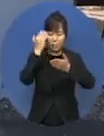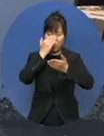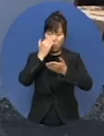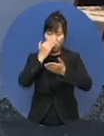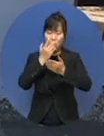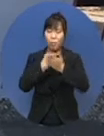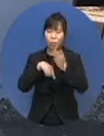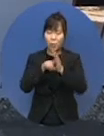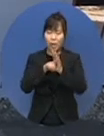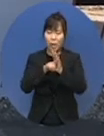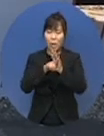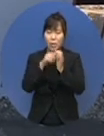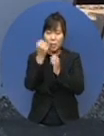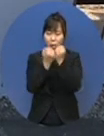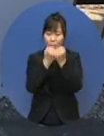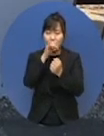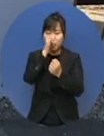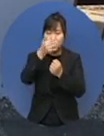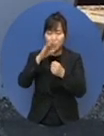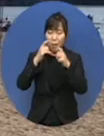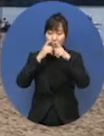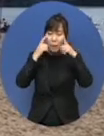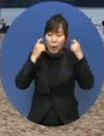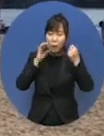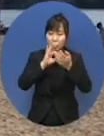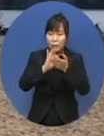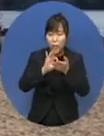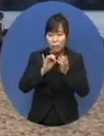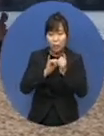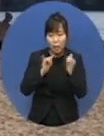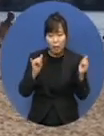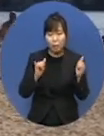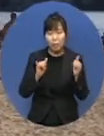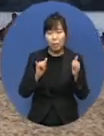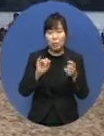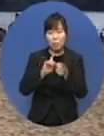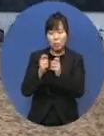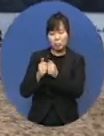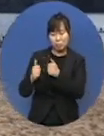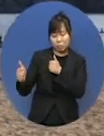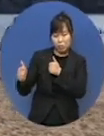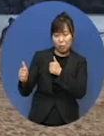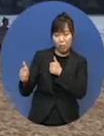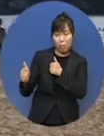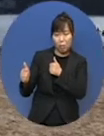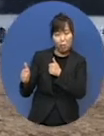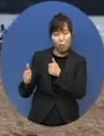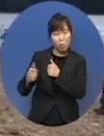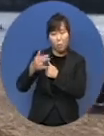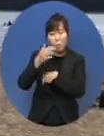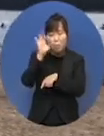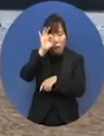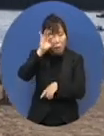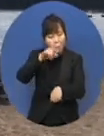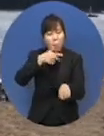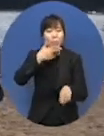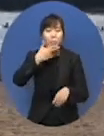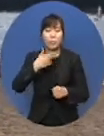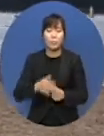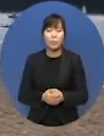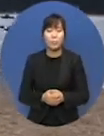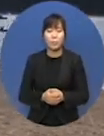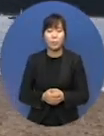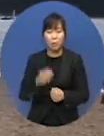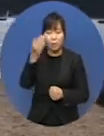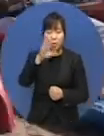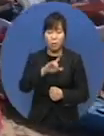대한 설명이 여러 곳에 부착되어 있었지만 마스크를 끼거나 거리를 유지하는 모습은 보기 힘든 모습입니다.